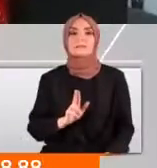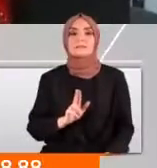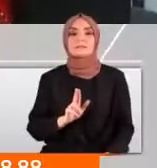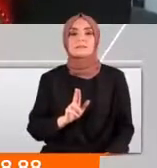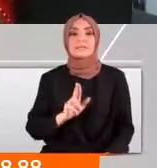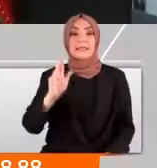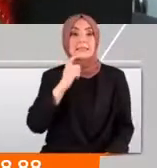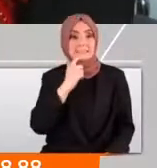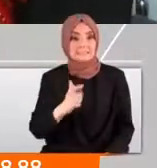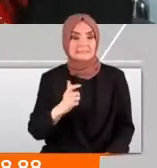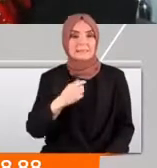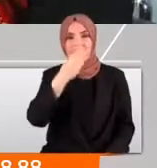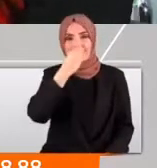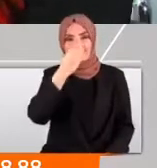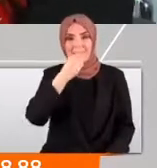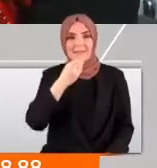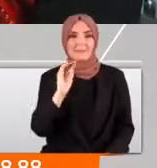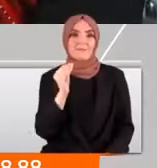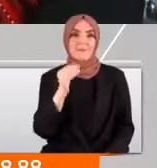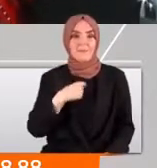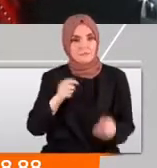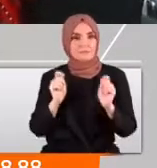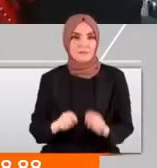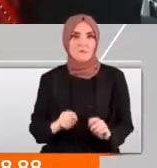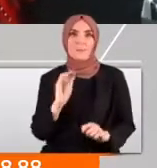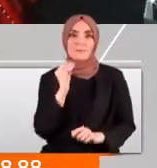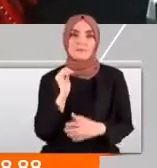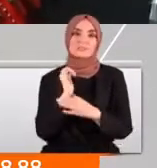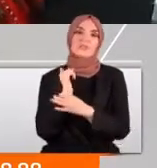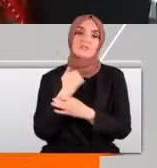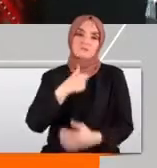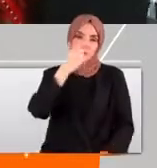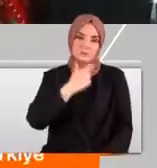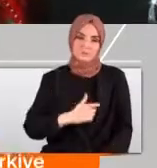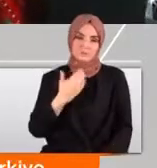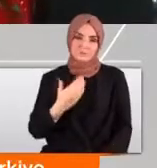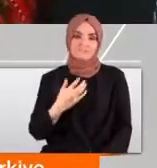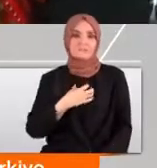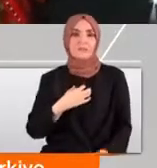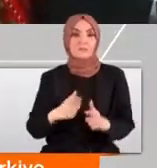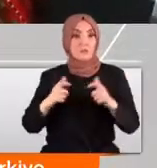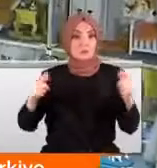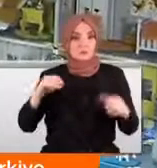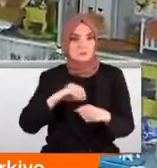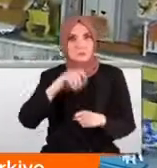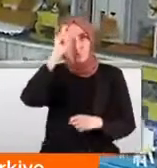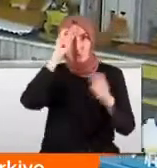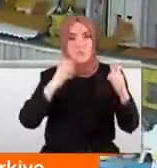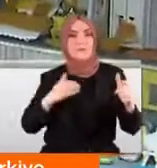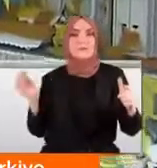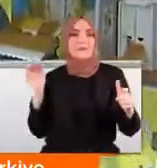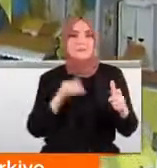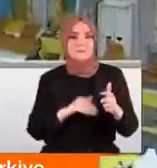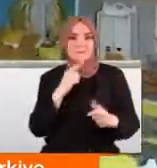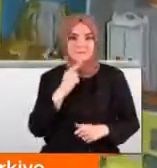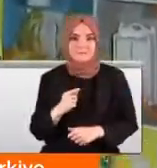bebek yapıyorum ve bebek sanatçısıyım. Kendimi geliştirmek için Türkiye'ye geldim. Sanki kucağımda